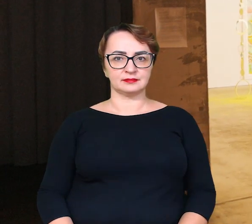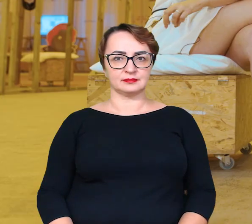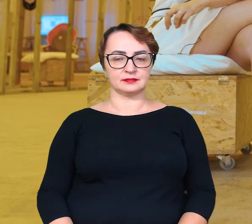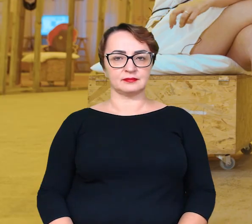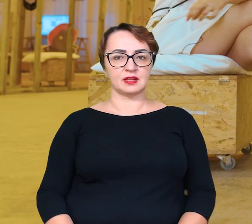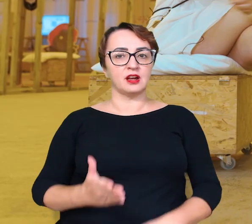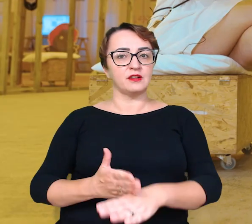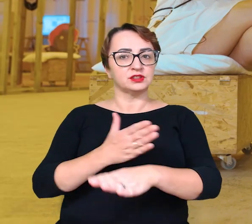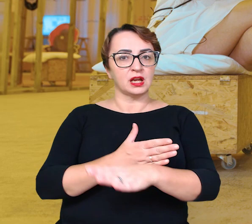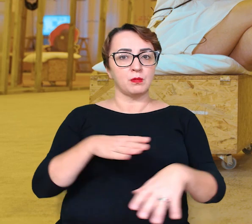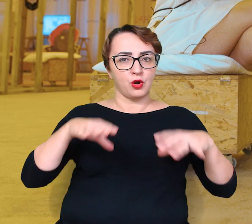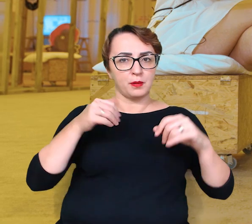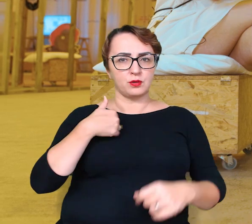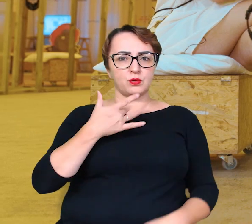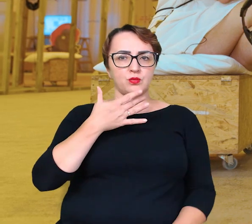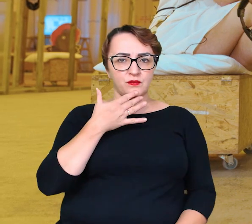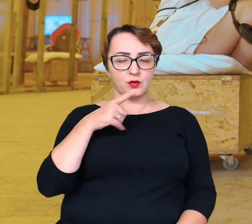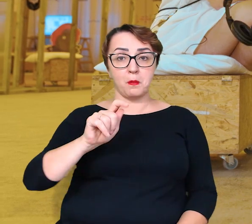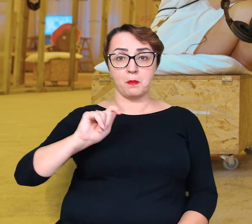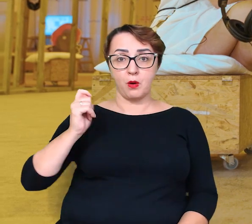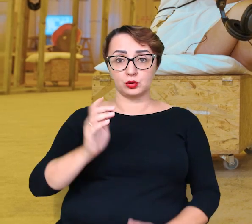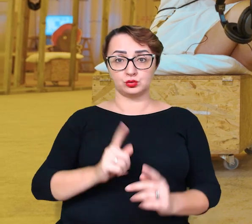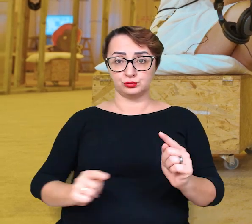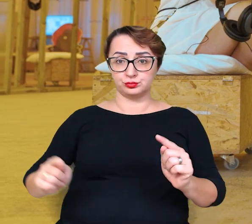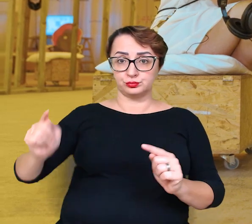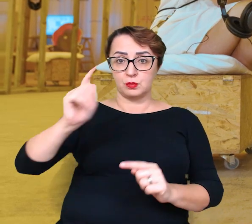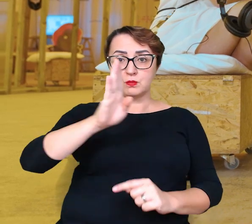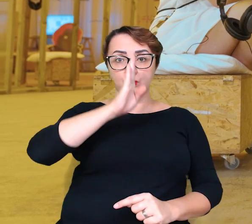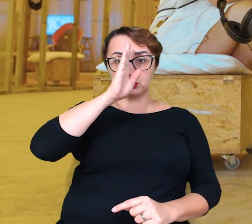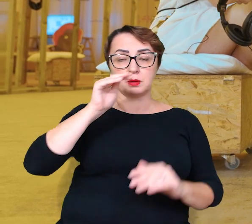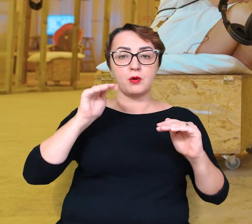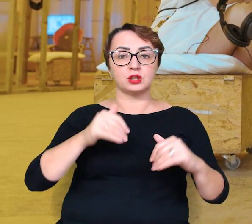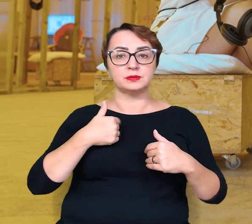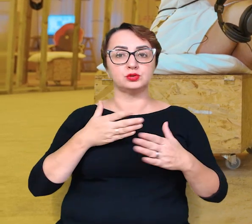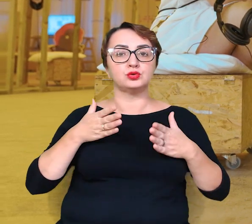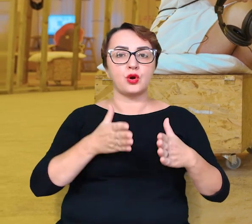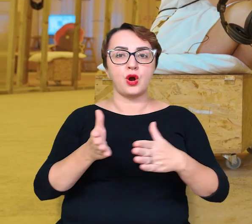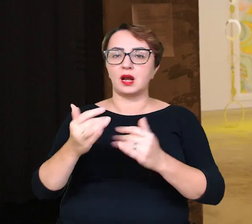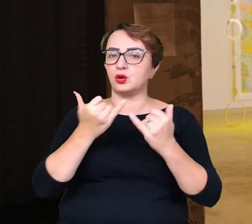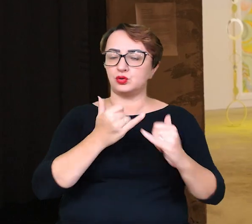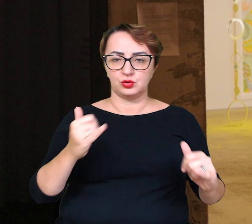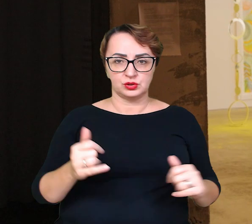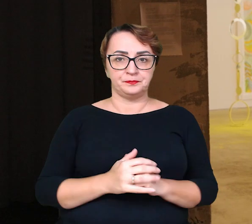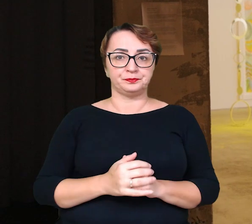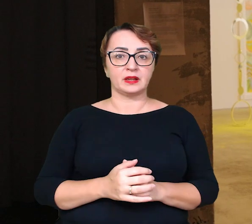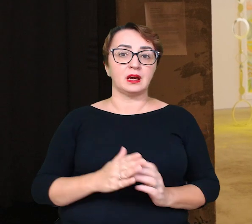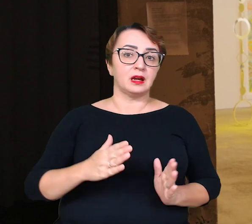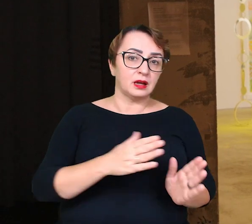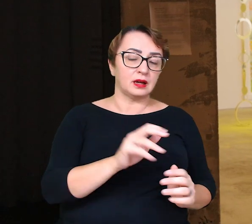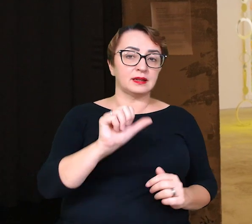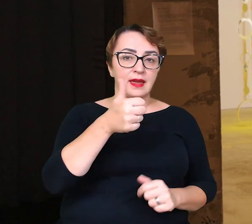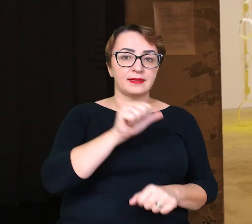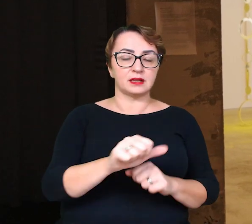Jak wspomnieliśmy na początku, ta podróż na północ może odbywać się wieloma ścieżkami. Jedną jest to ścieżka